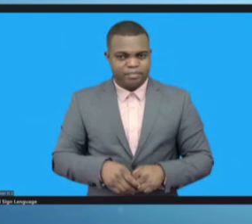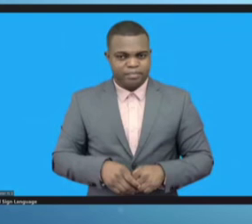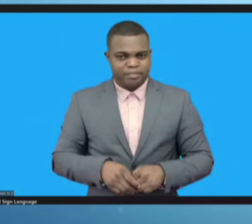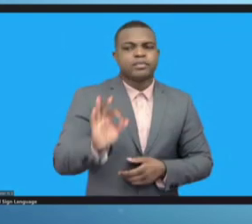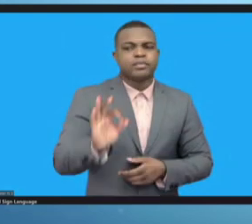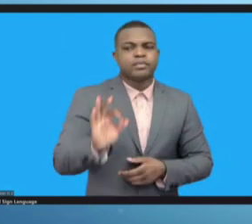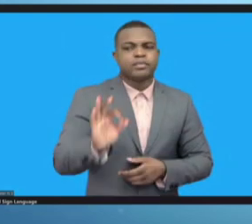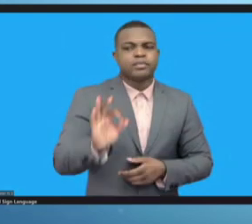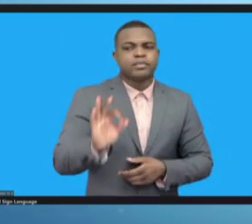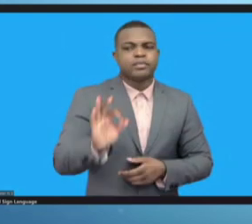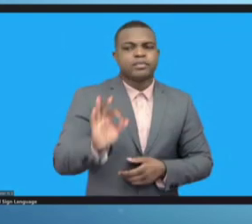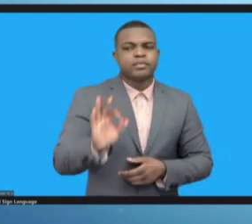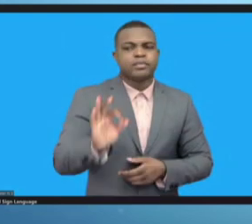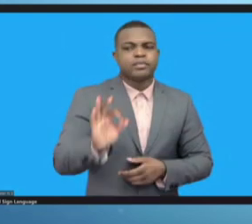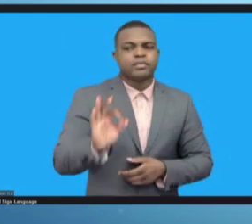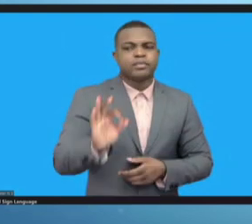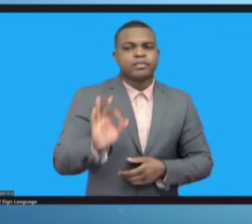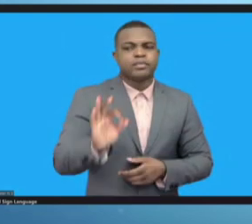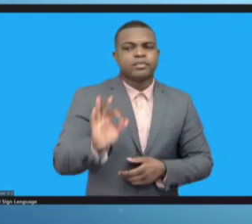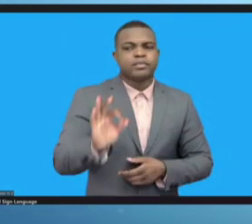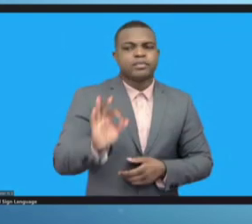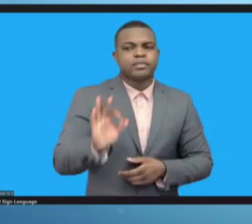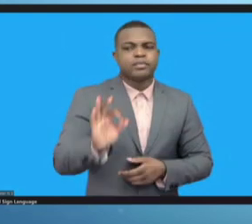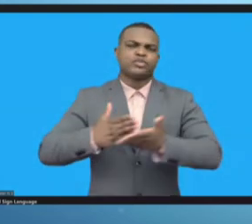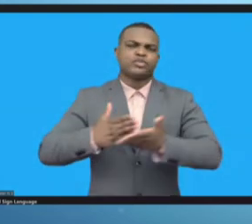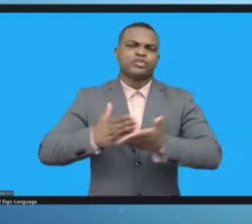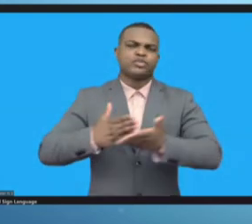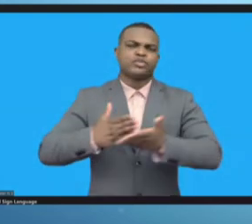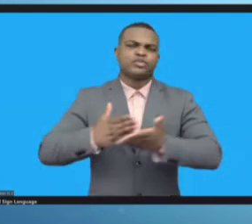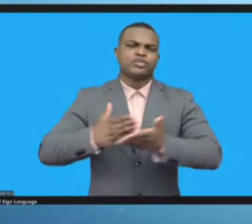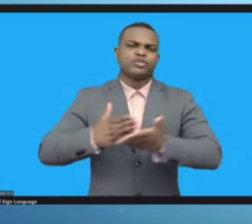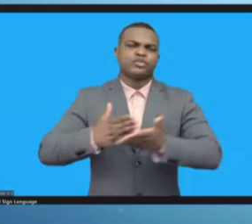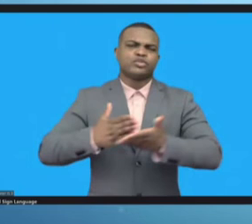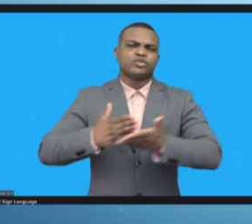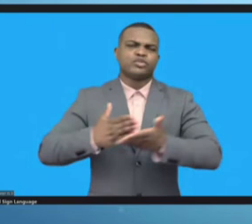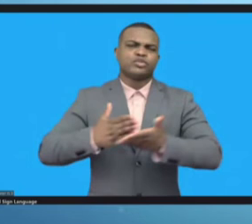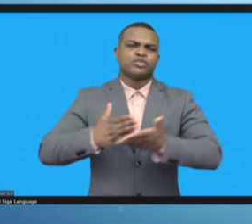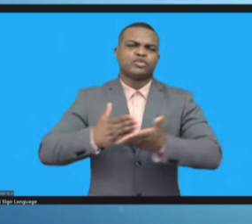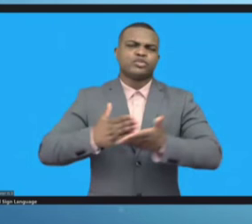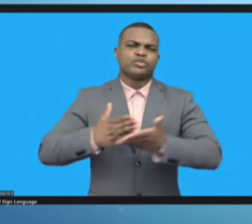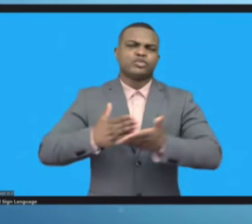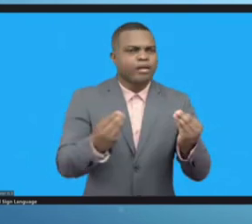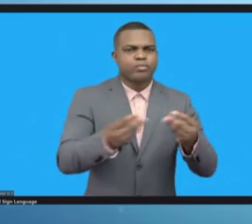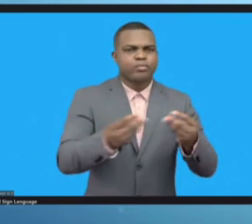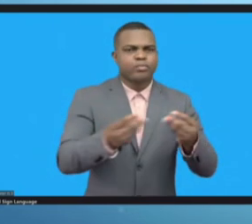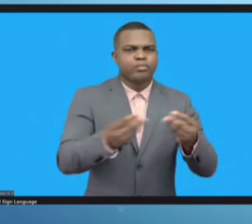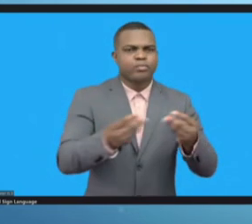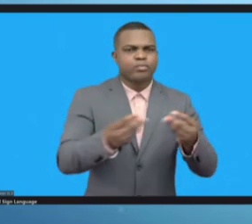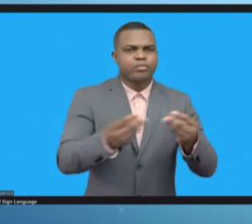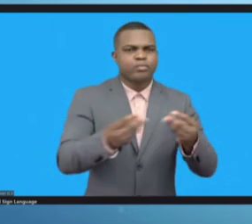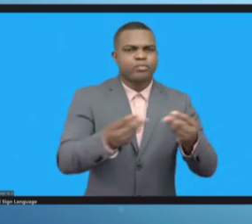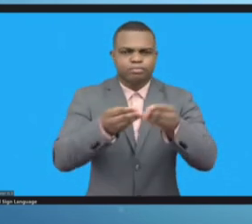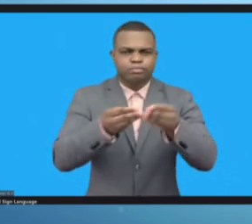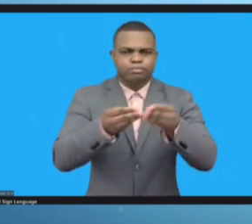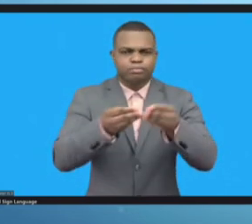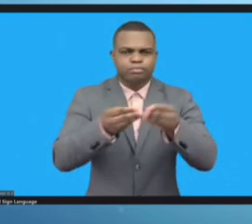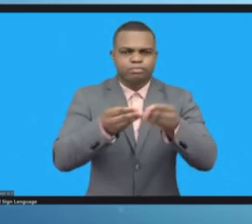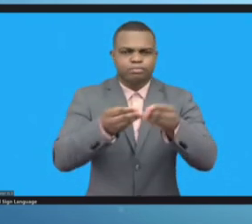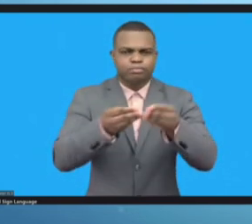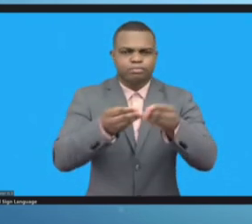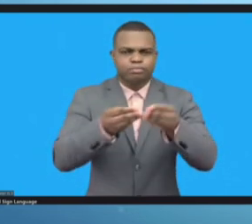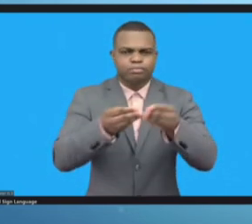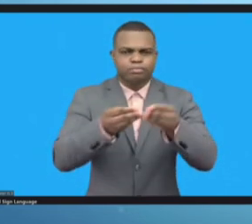un terrain de jeu plus nivelé en faveur de partage de politiques ou de solutions